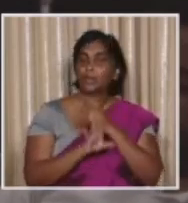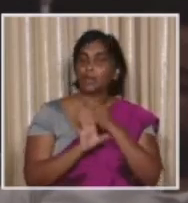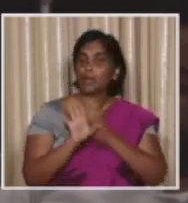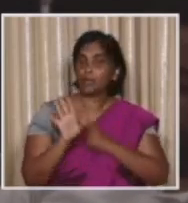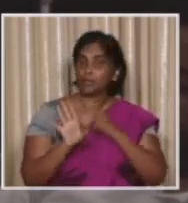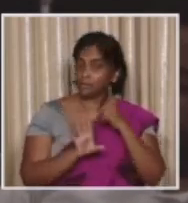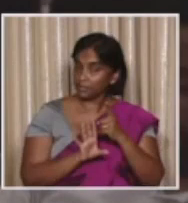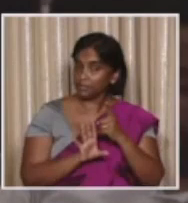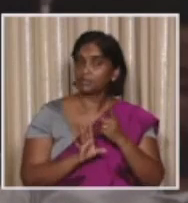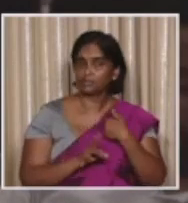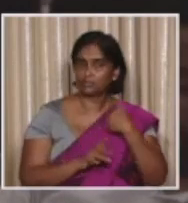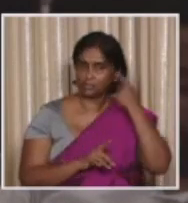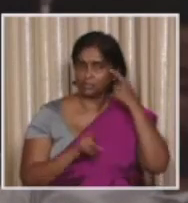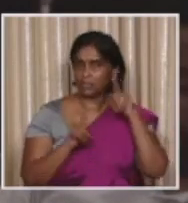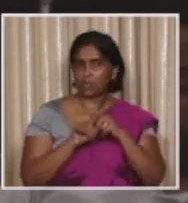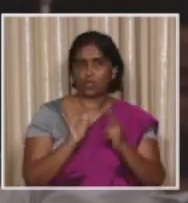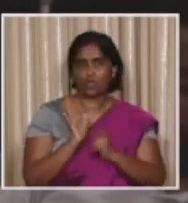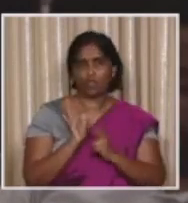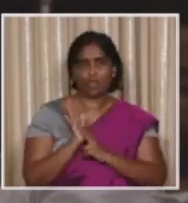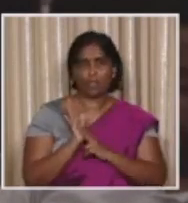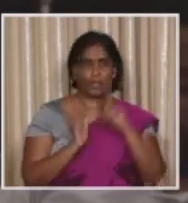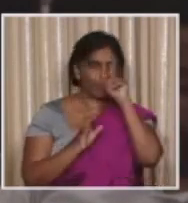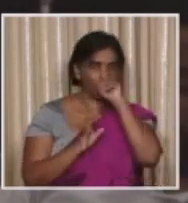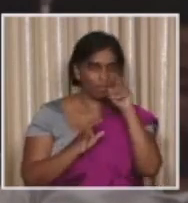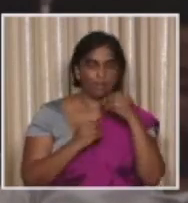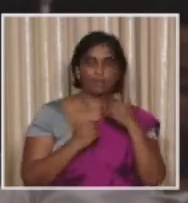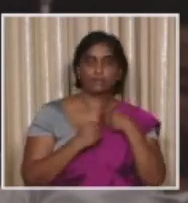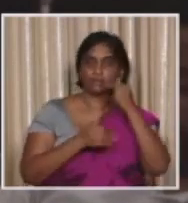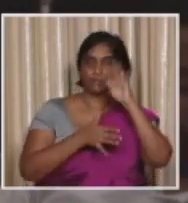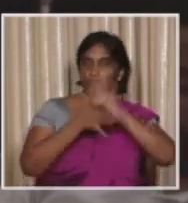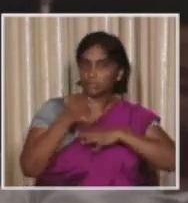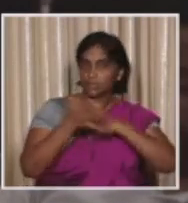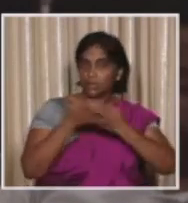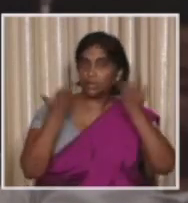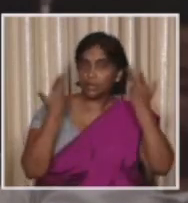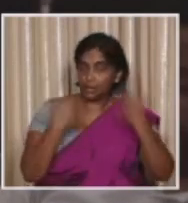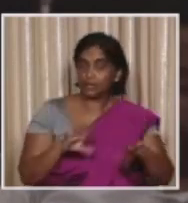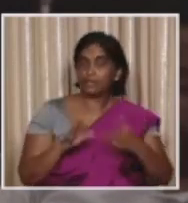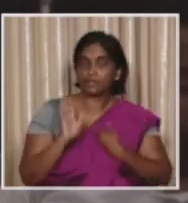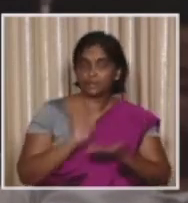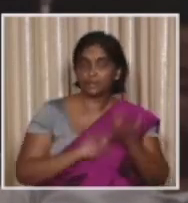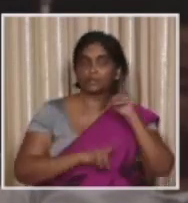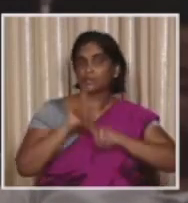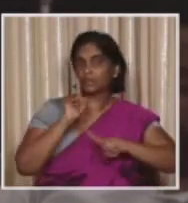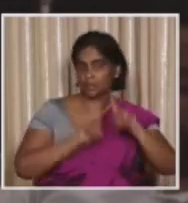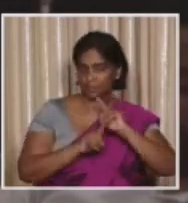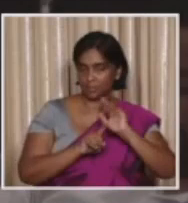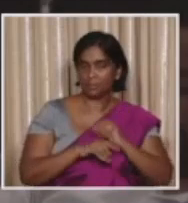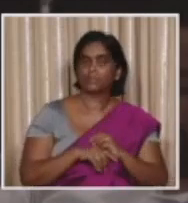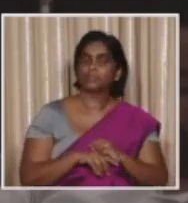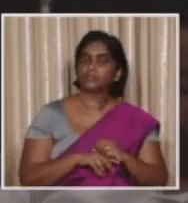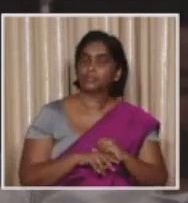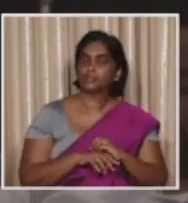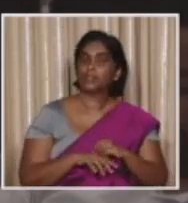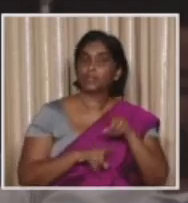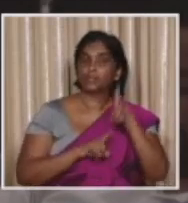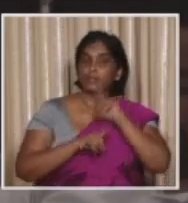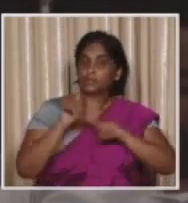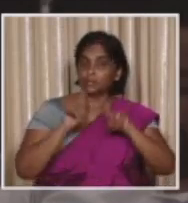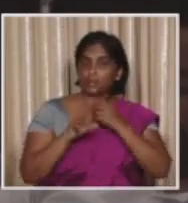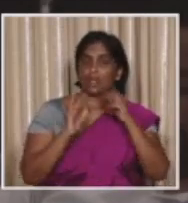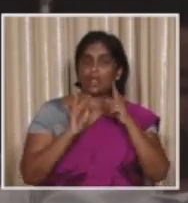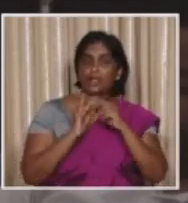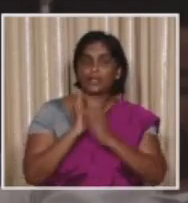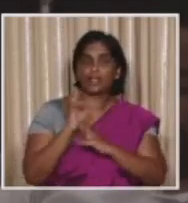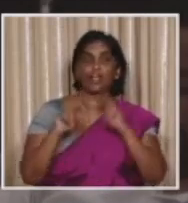පහුගිය අවුරුද්දේ මට මතක ඉදිරිය නොවැම්බර් මාසේ අපි අයවැය අවසන් කළ යනකට තමයි අපි සාකච්ඡා තිබ්බේ. මේ සාකච්ඡාවට